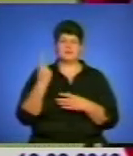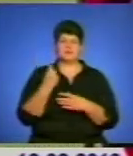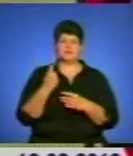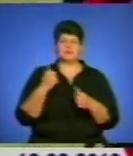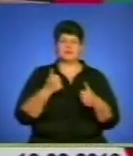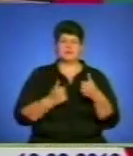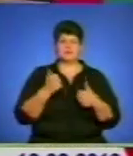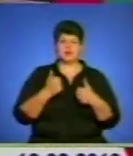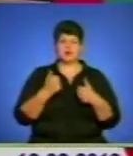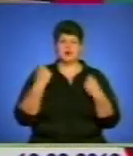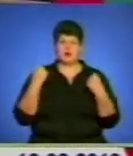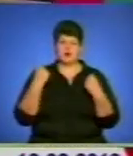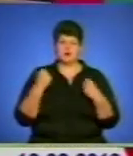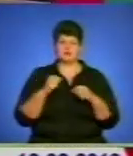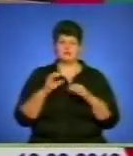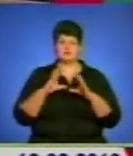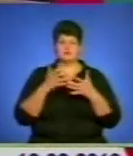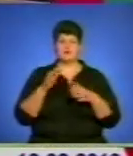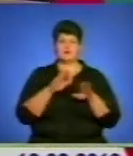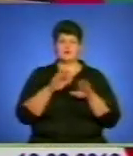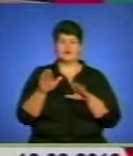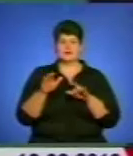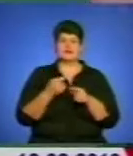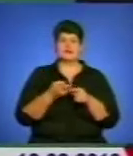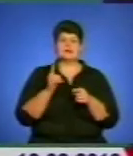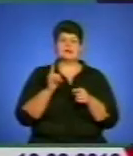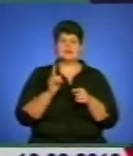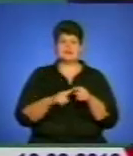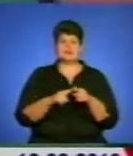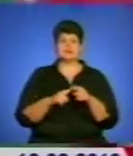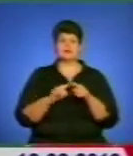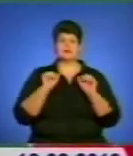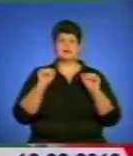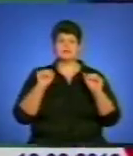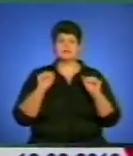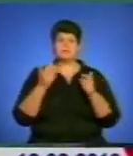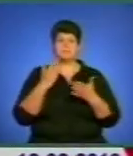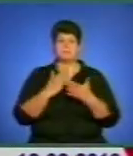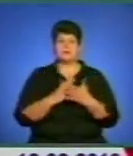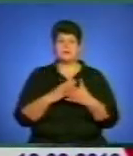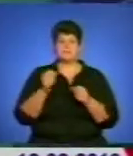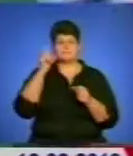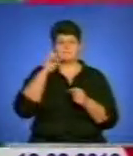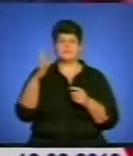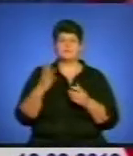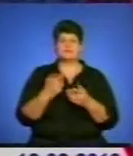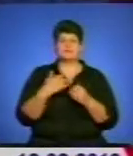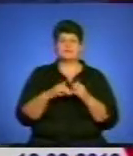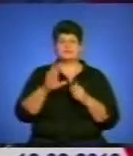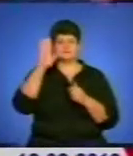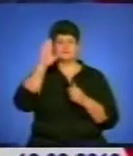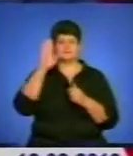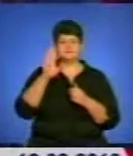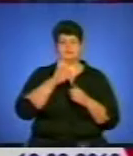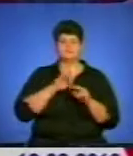рівня. У кожній віковій групі є чемпіони. Цей силовий вид має популярність і серед чоловіків, і серед жінок. На відміну від інших